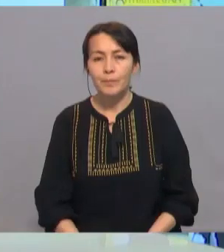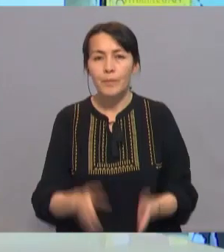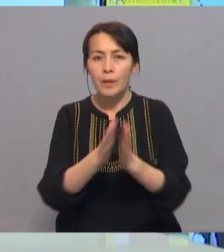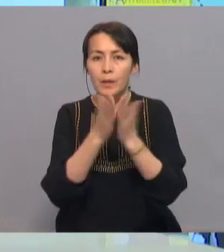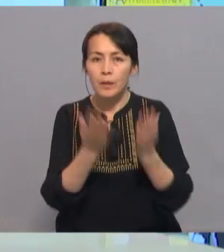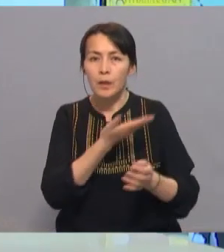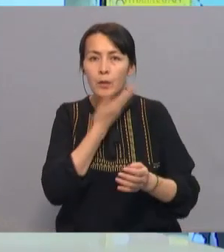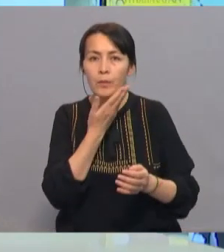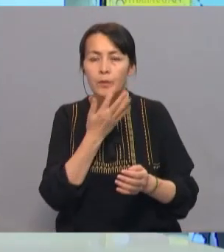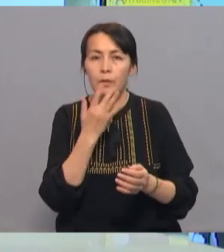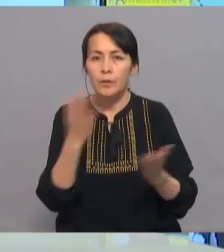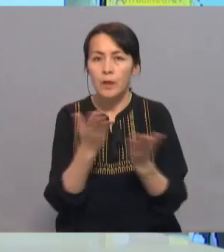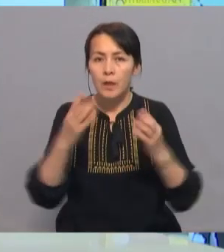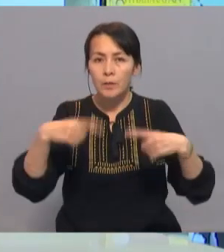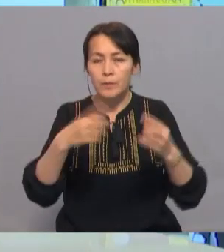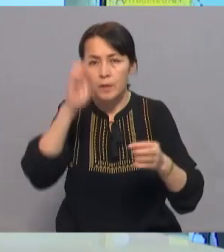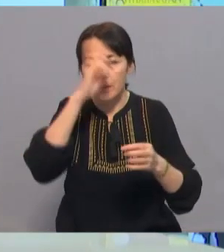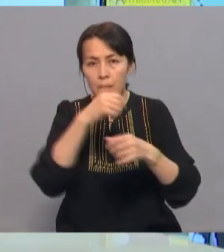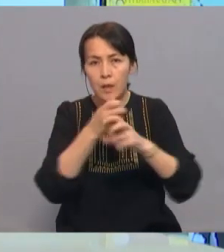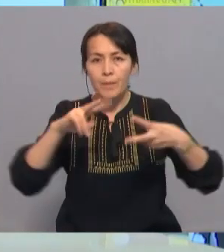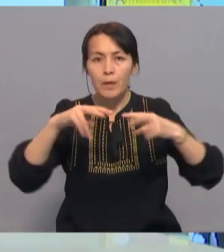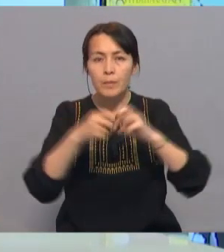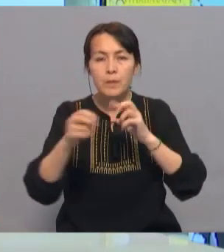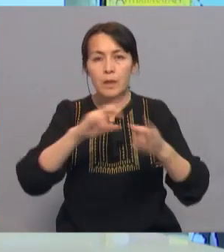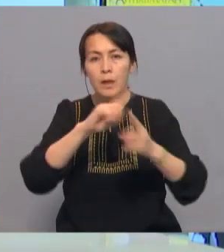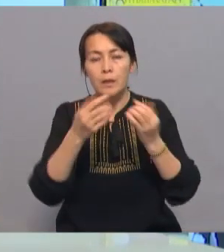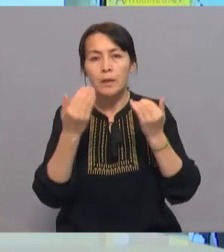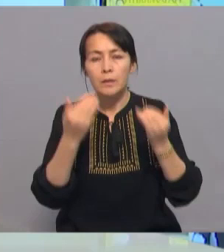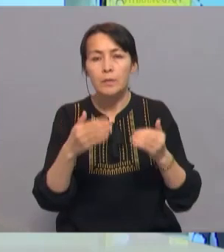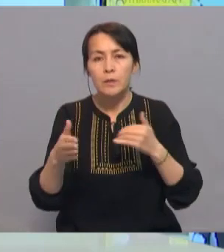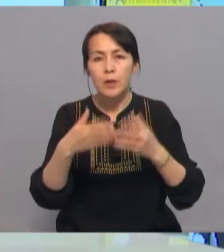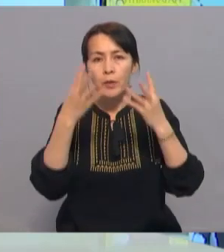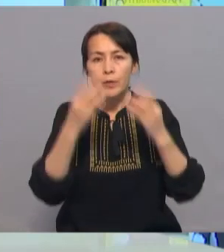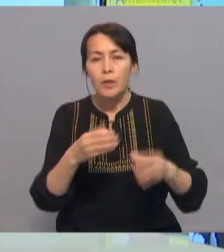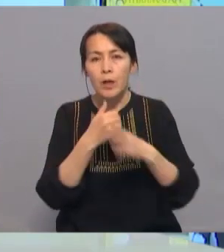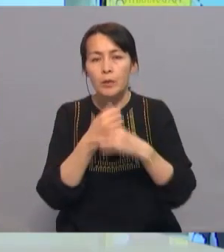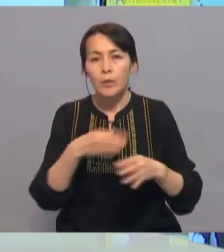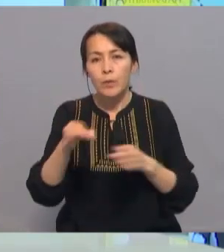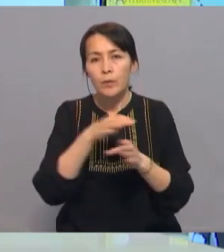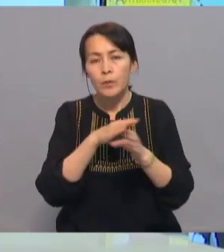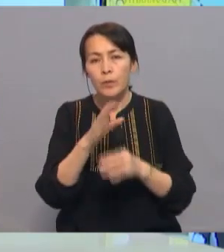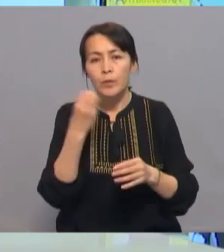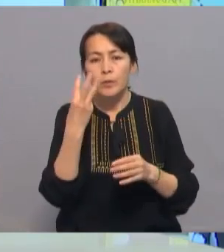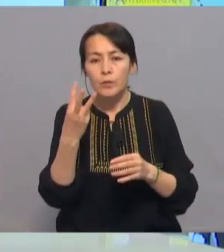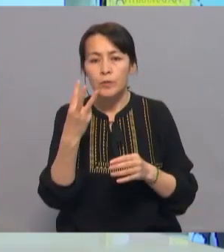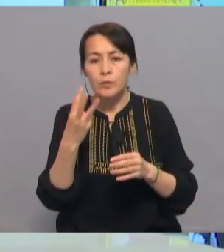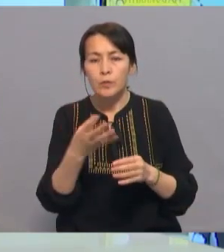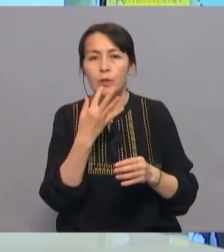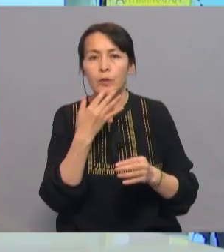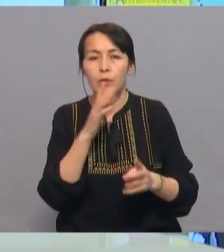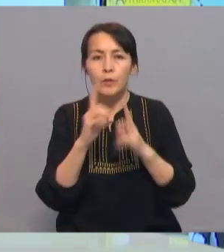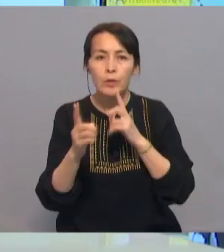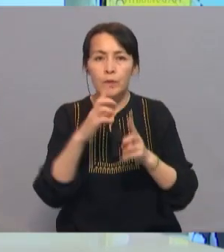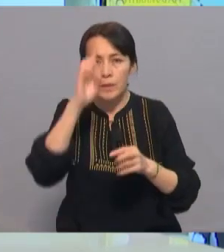Кітап оқитын ұлтты қалай қалыптастырамыз? Бұл елдегі өзекті мәселеге айналып отыр. Тіпті жақында ғана Атырау өңірінде өткен үшінші ұлттық